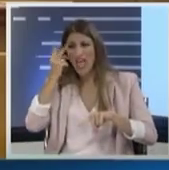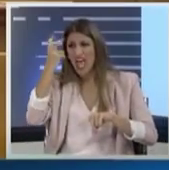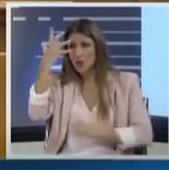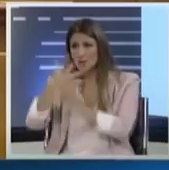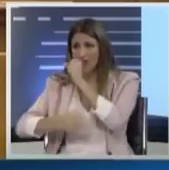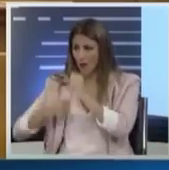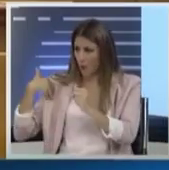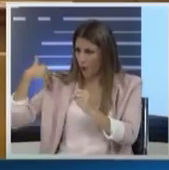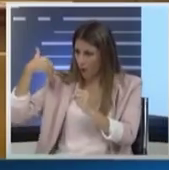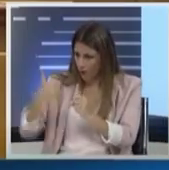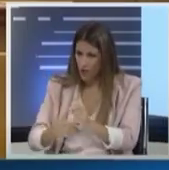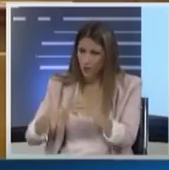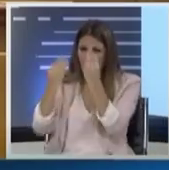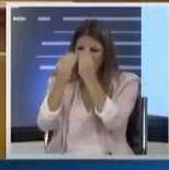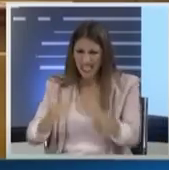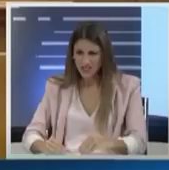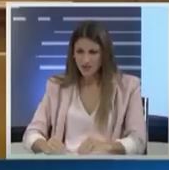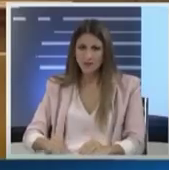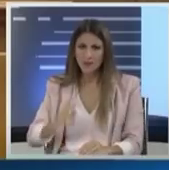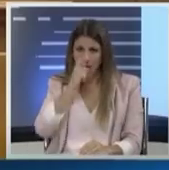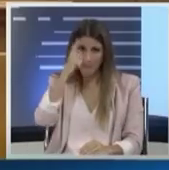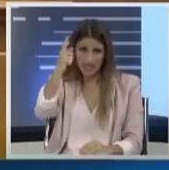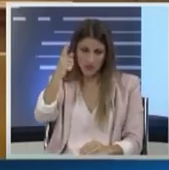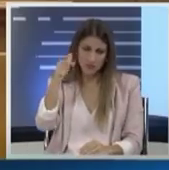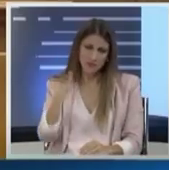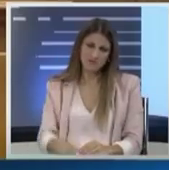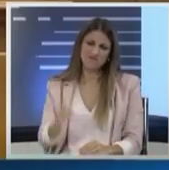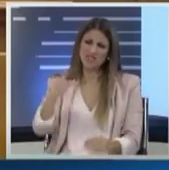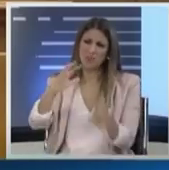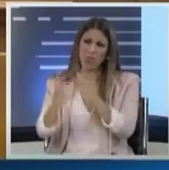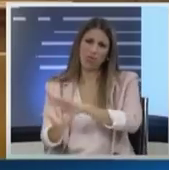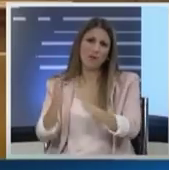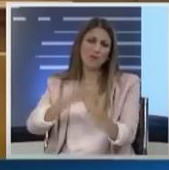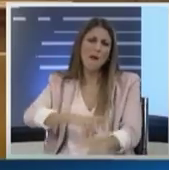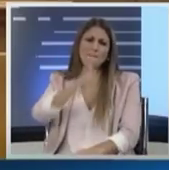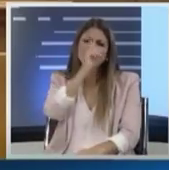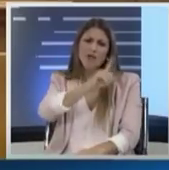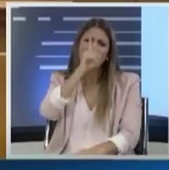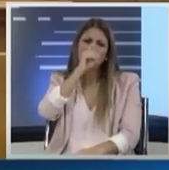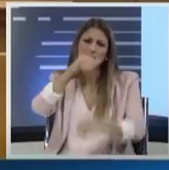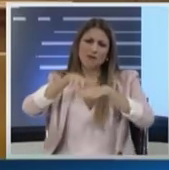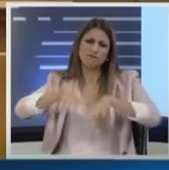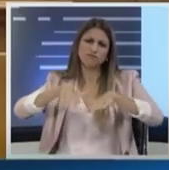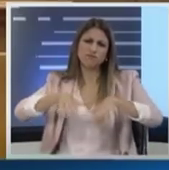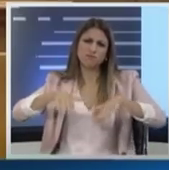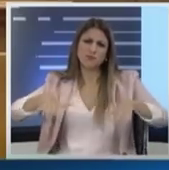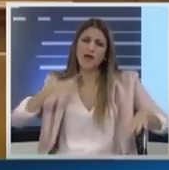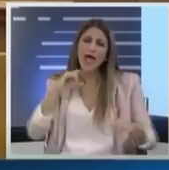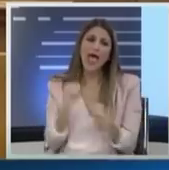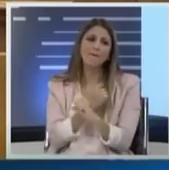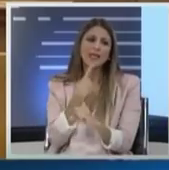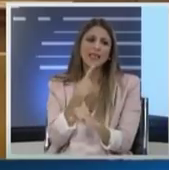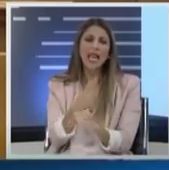αυτή διένεξη. Επιμένετε κάθε μέρα σε διαστρεβλώσεις και σε ψέματα. Επιμένετε να λέτε